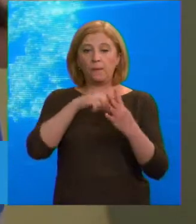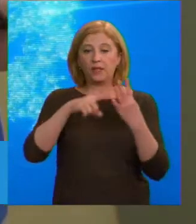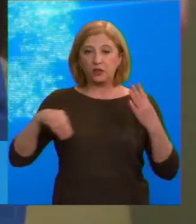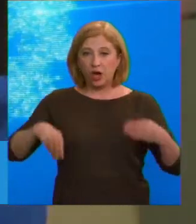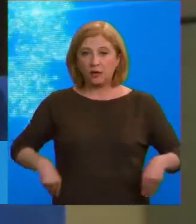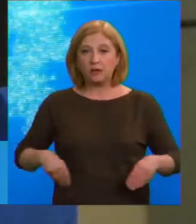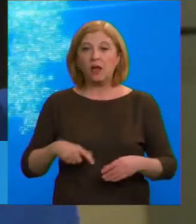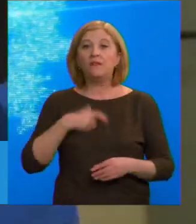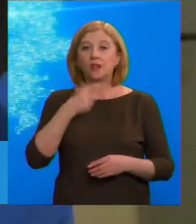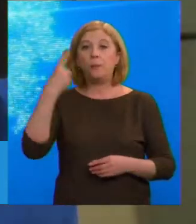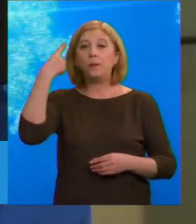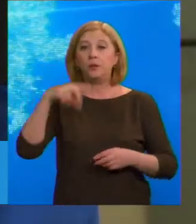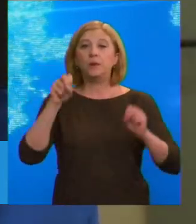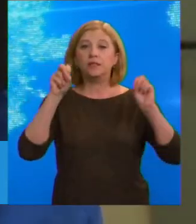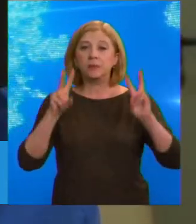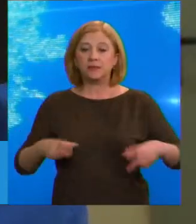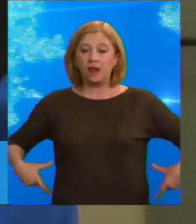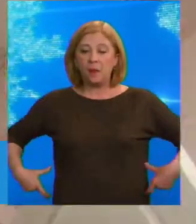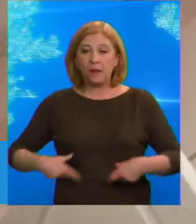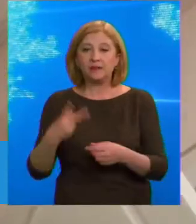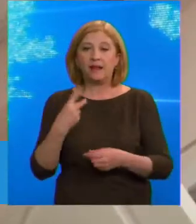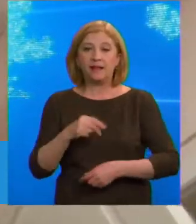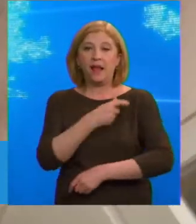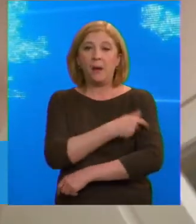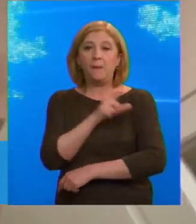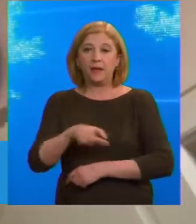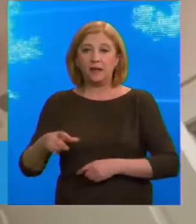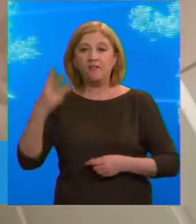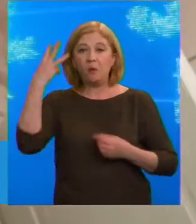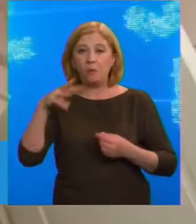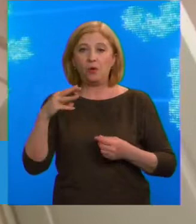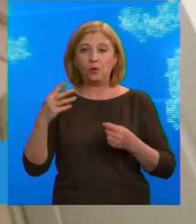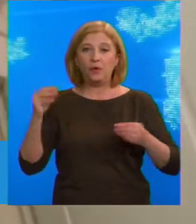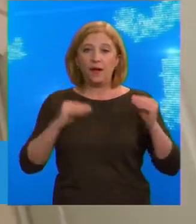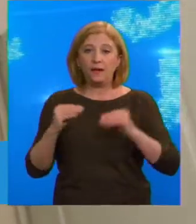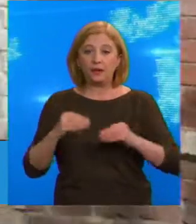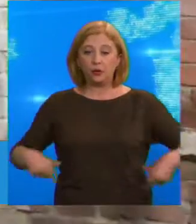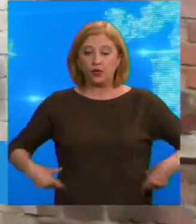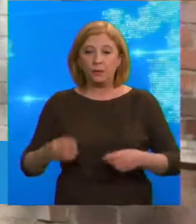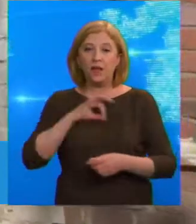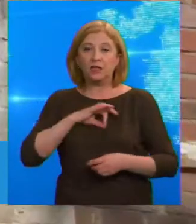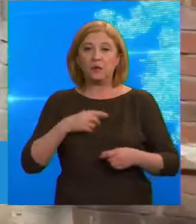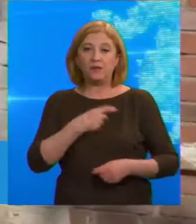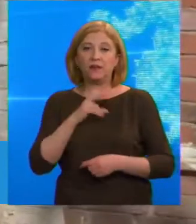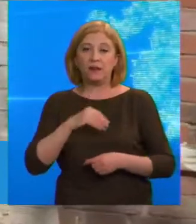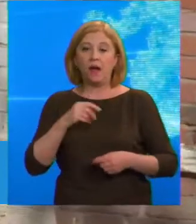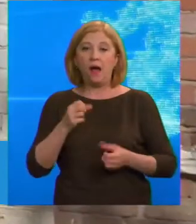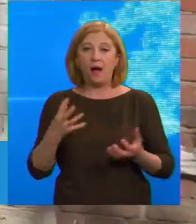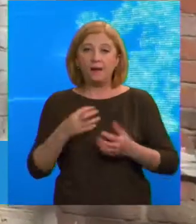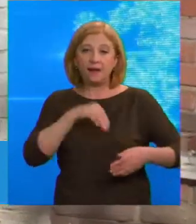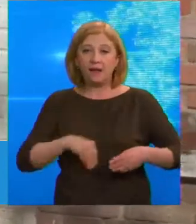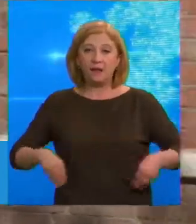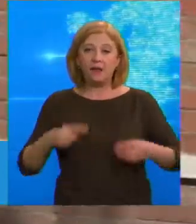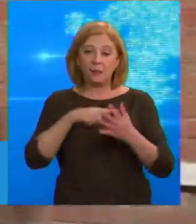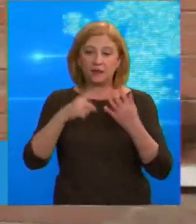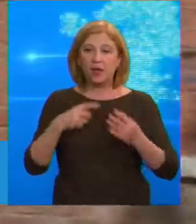В Златоусте придумали специальные пояса для медиков. Модную коллекцию ремней используют врачи для хранения антисептика и перчаток. Об